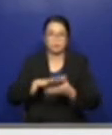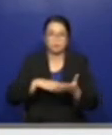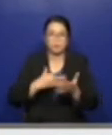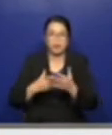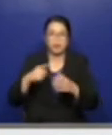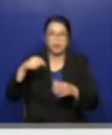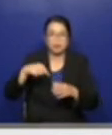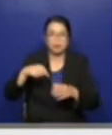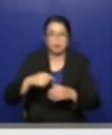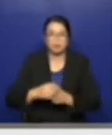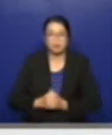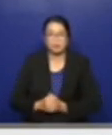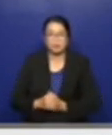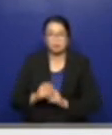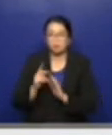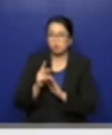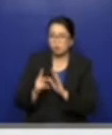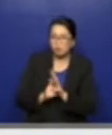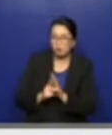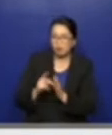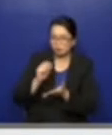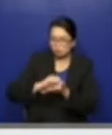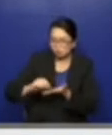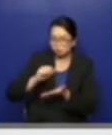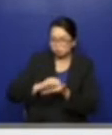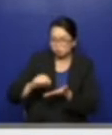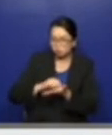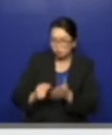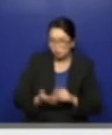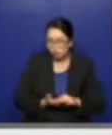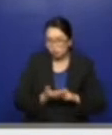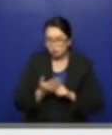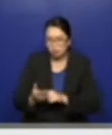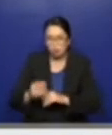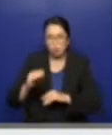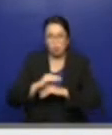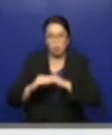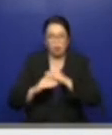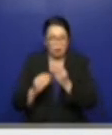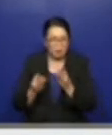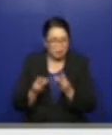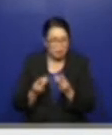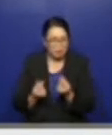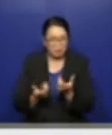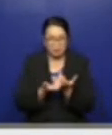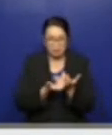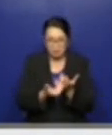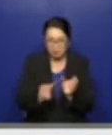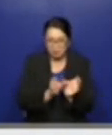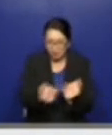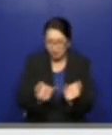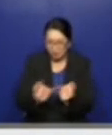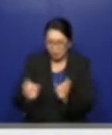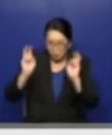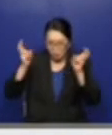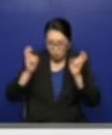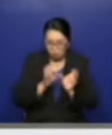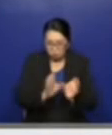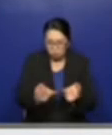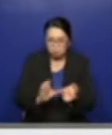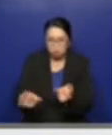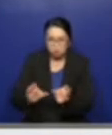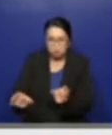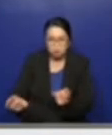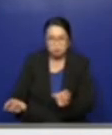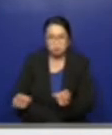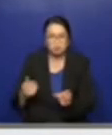ฎหมายเหล่านี้ได้เขียนโครงการมาอย่างละเอียดแยกหมวดแยกหมู่รายละเอียดอย่างนั้นนี่เห็นด้วยก็ไม่เ